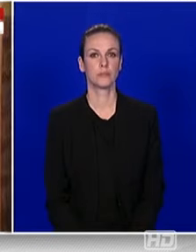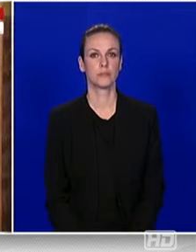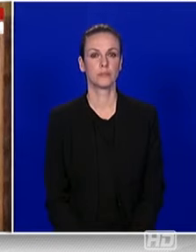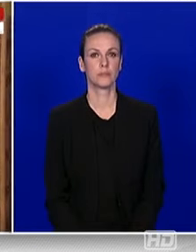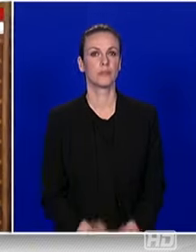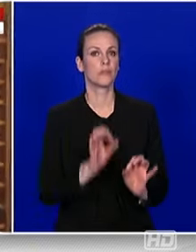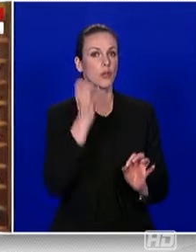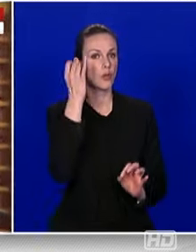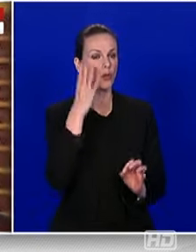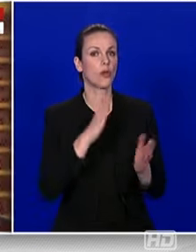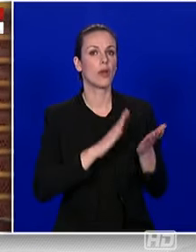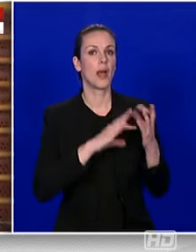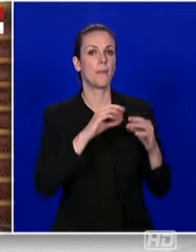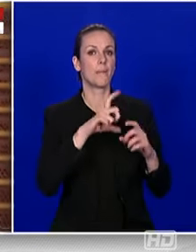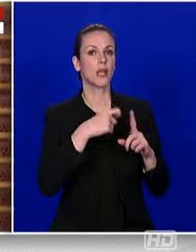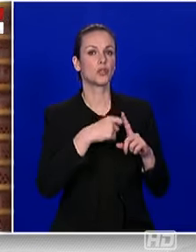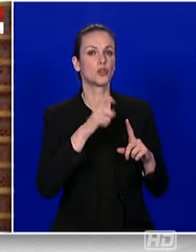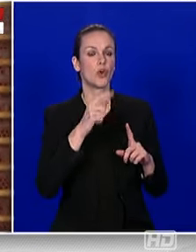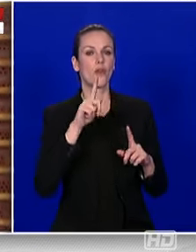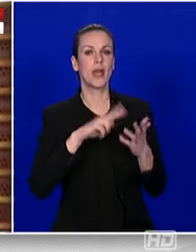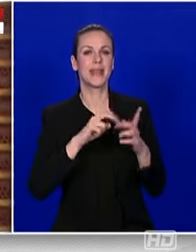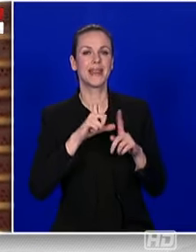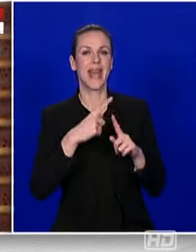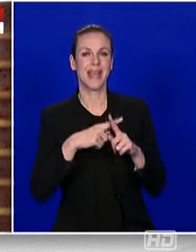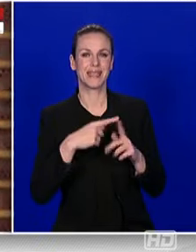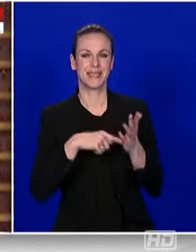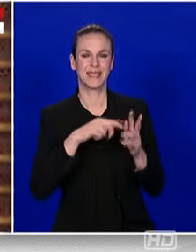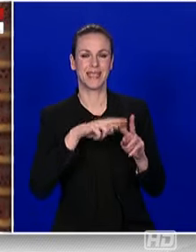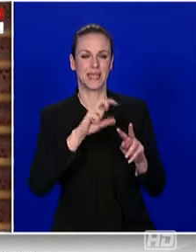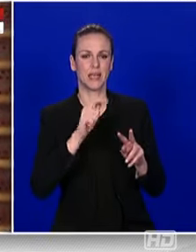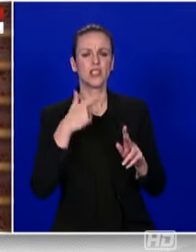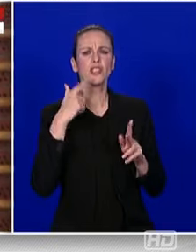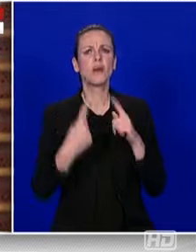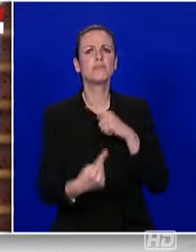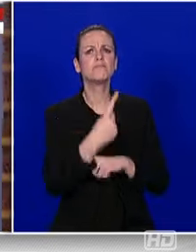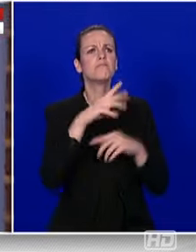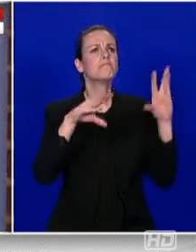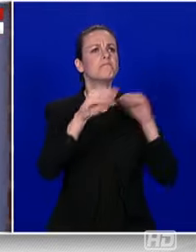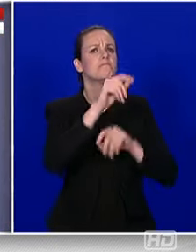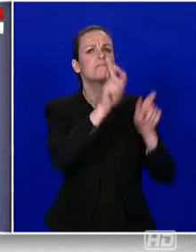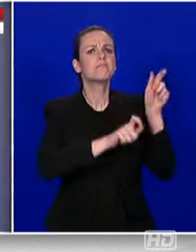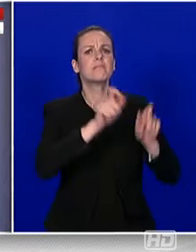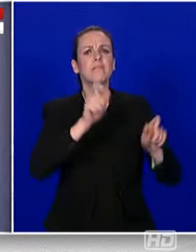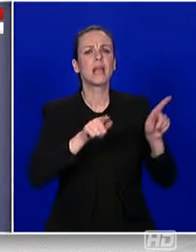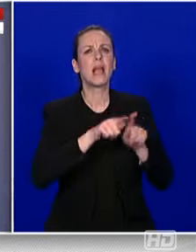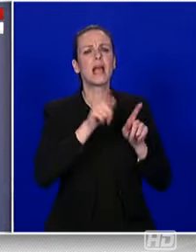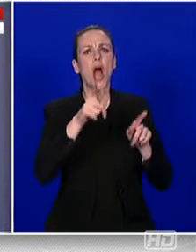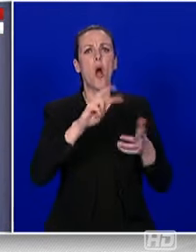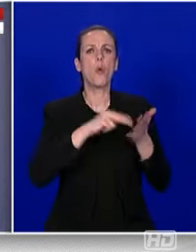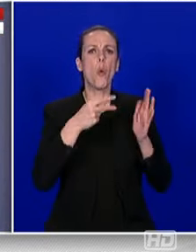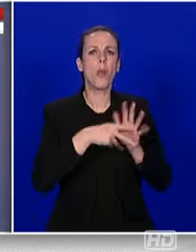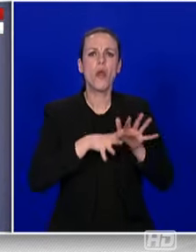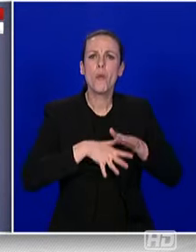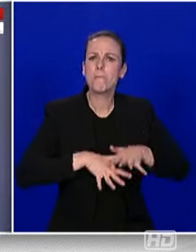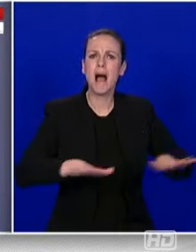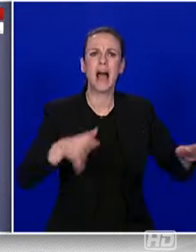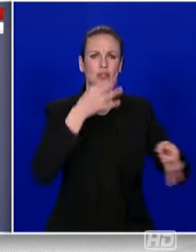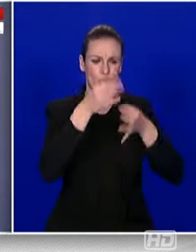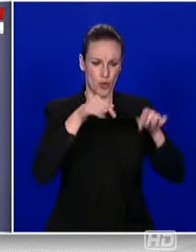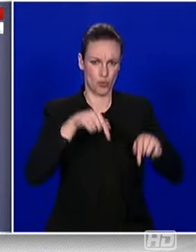Dobar dan, Vojislav Macoko, Index.hr. Pojavili su se glasine o nekim masovnim planiranim masovnim testiranjima, prvenstveno u